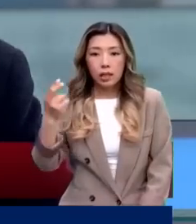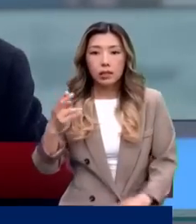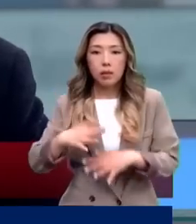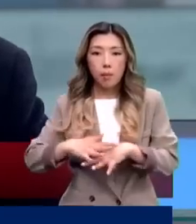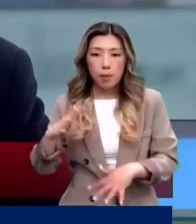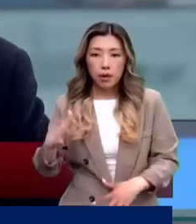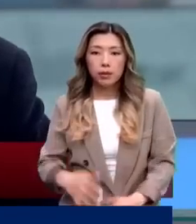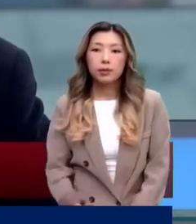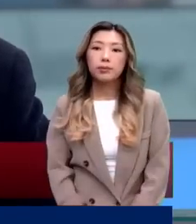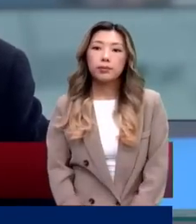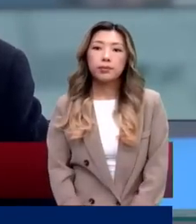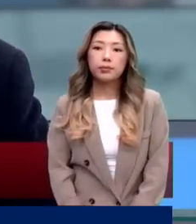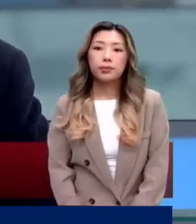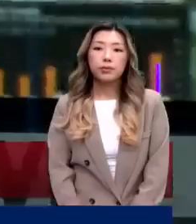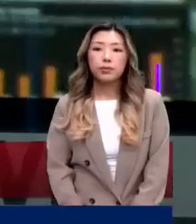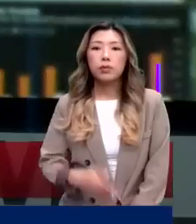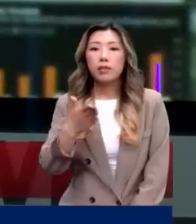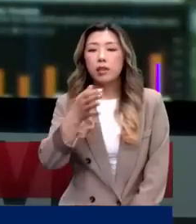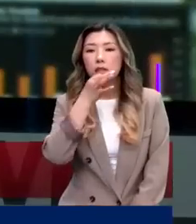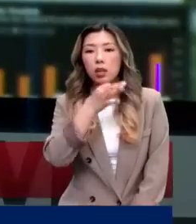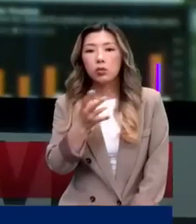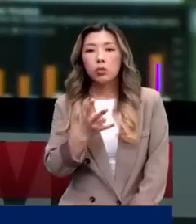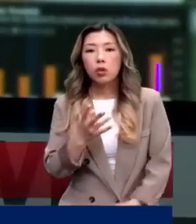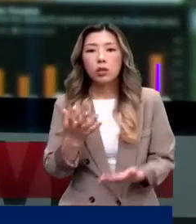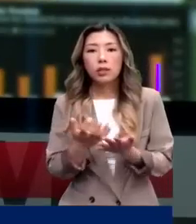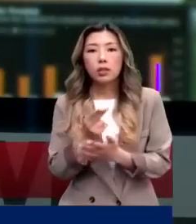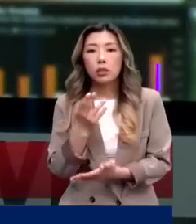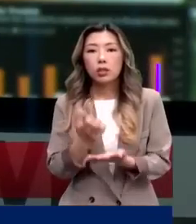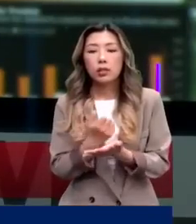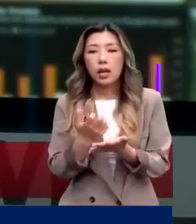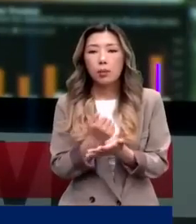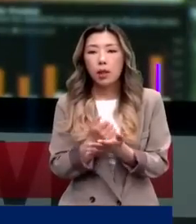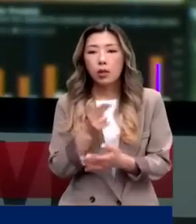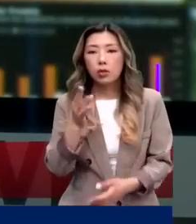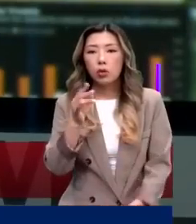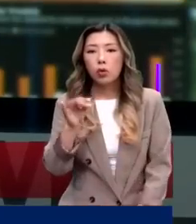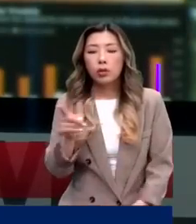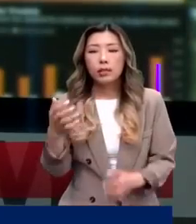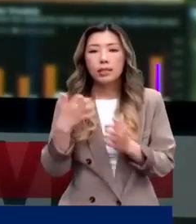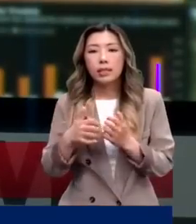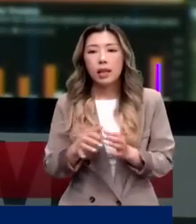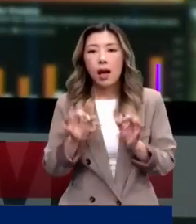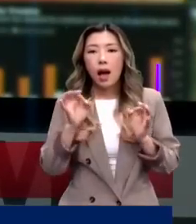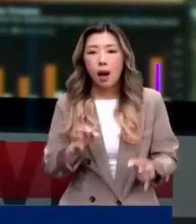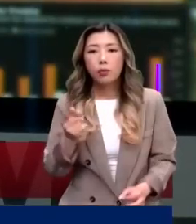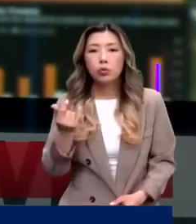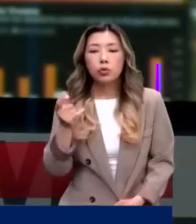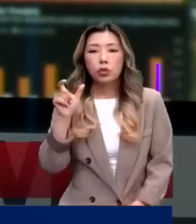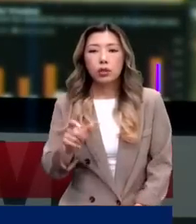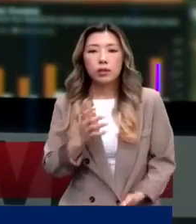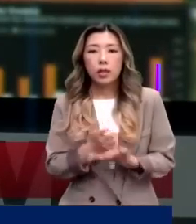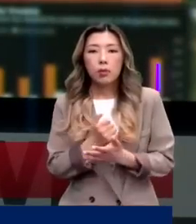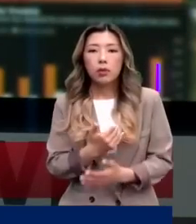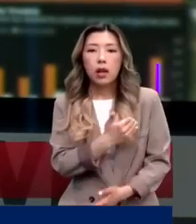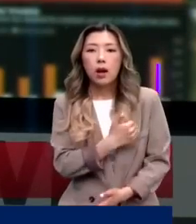финрегулятор. Вот вы сказали, что нужно определить, какой уровень доходов мы считаем приемлемым для казахстанцев, к какому уровню мы хотим стремиться. А на ваш